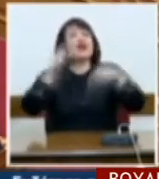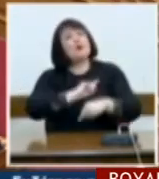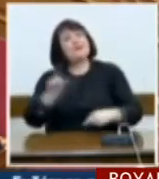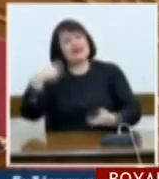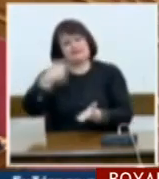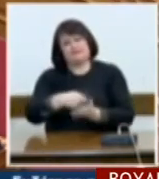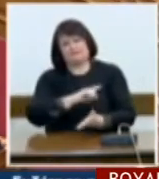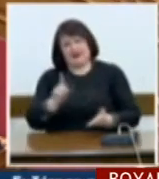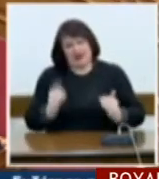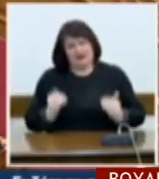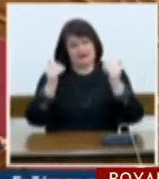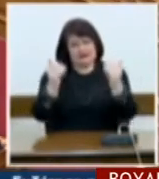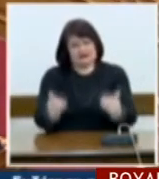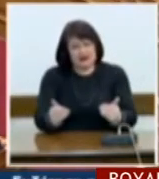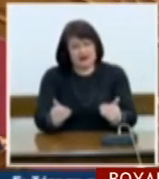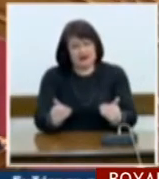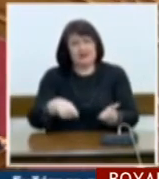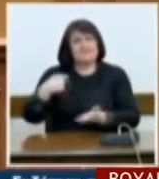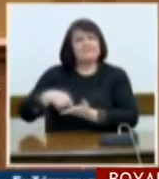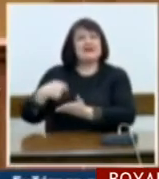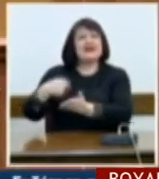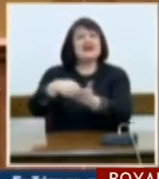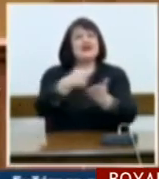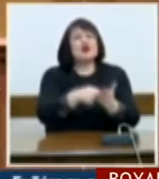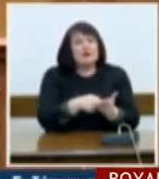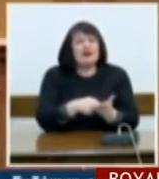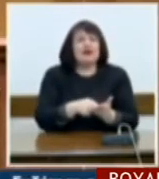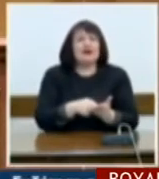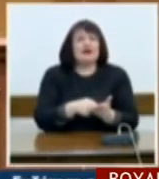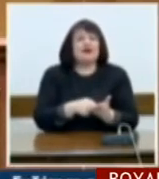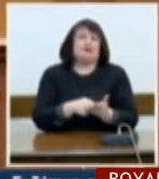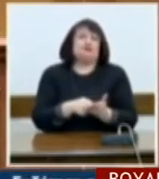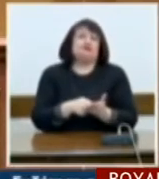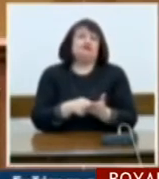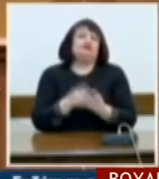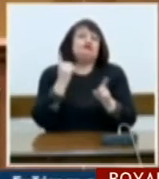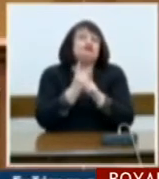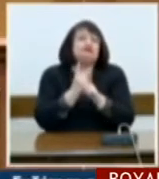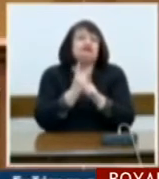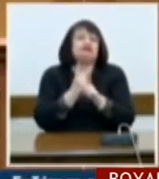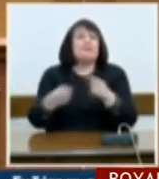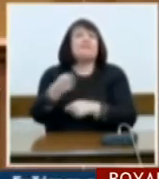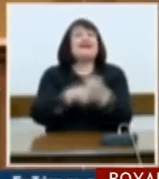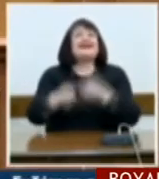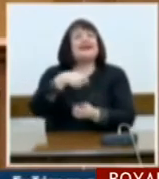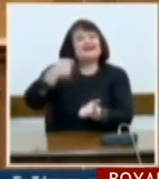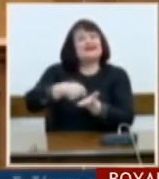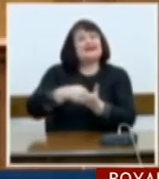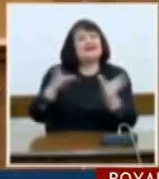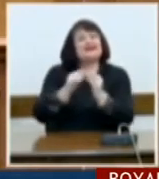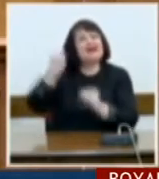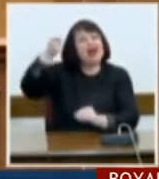Αναστήλαμε την πληρωμή υπηρεσιών κοινής ωφέλειας στις επιχειρήσεις. Και το